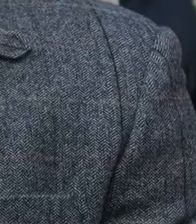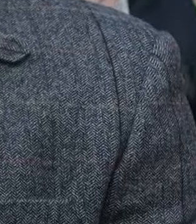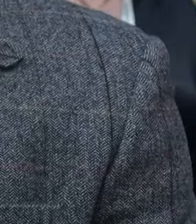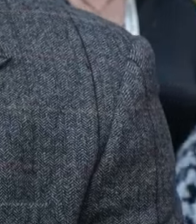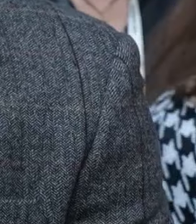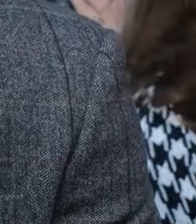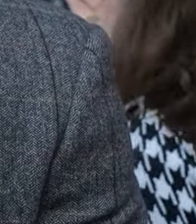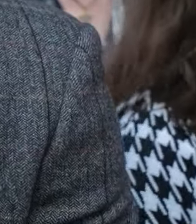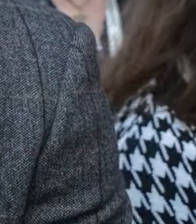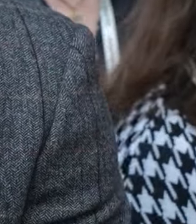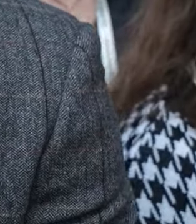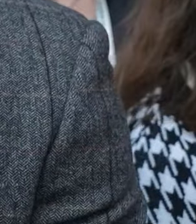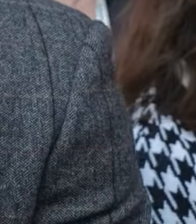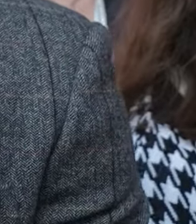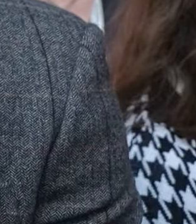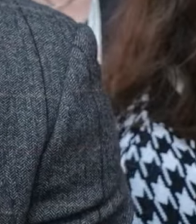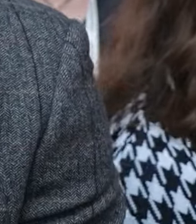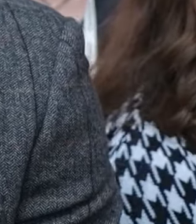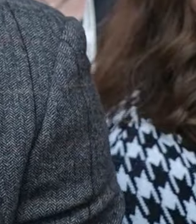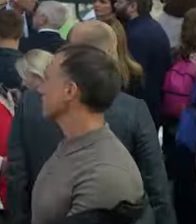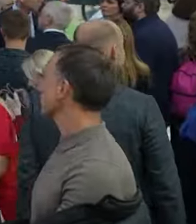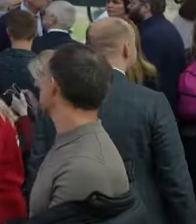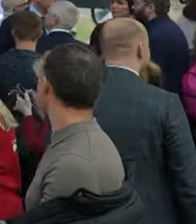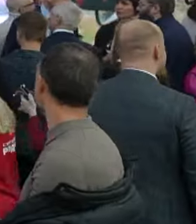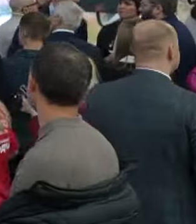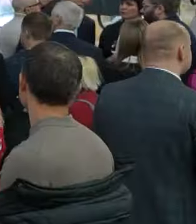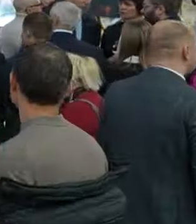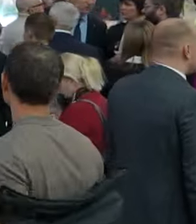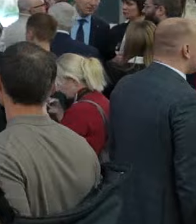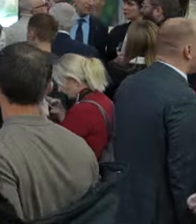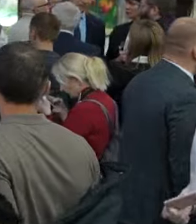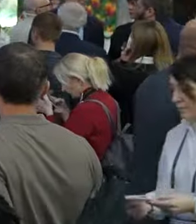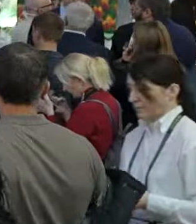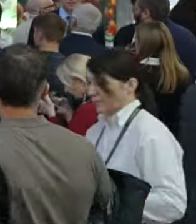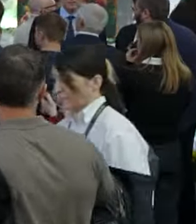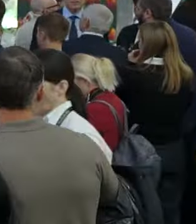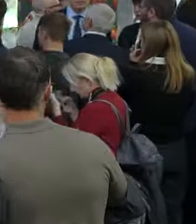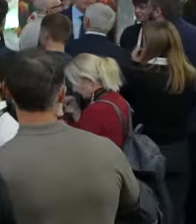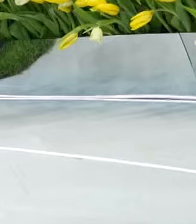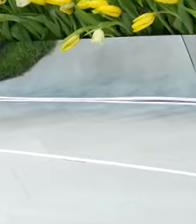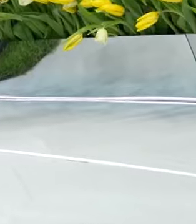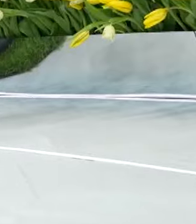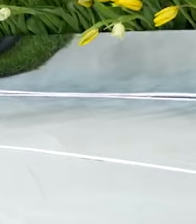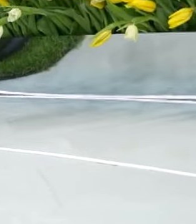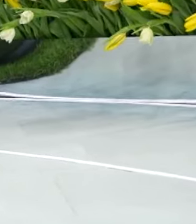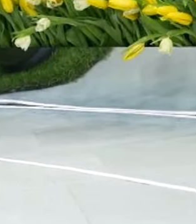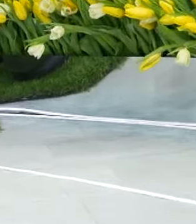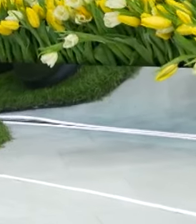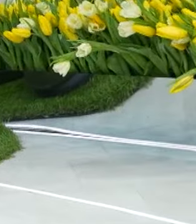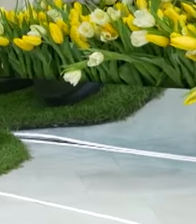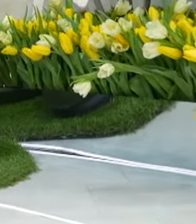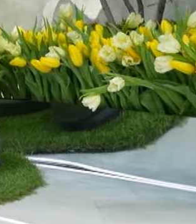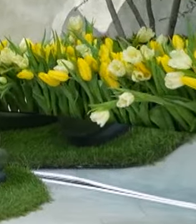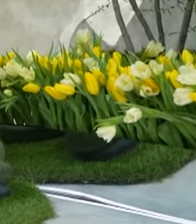военных, занимаемся подрастающим поколением. Именно на площадке нашего региона сегодня больше всего слов звучало о